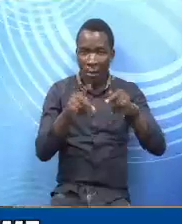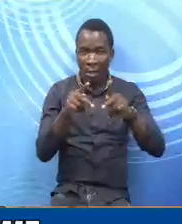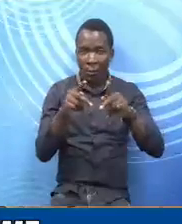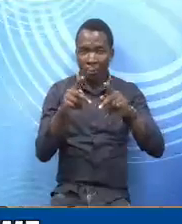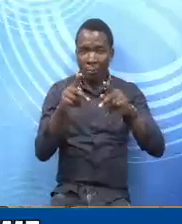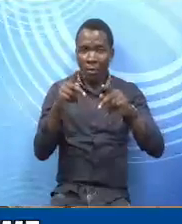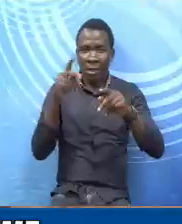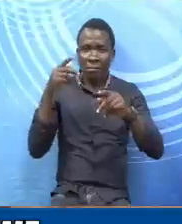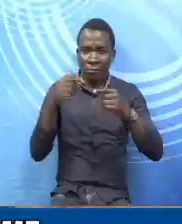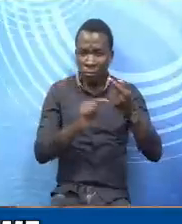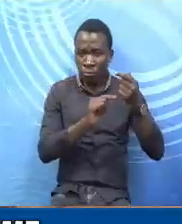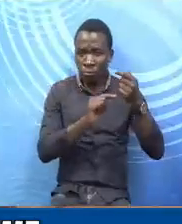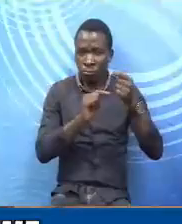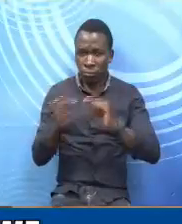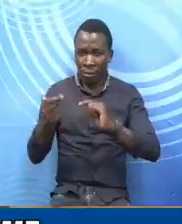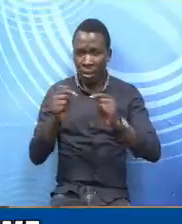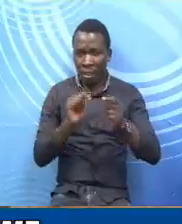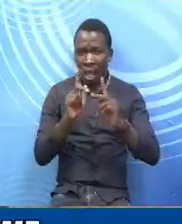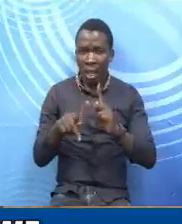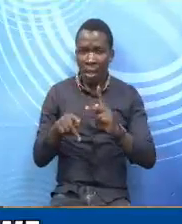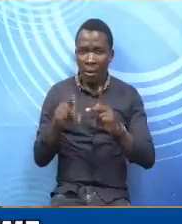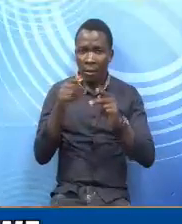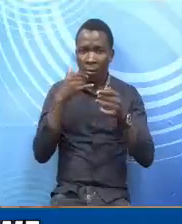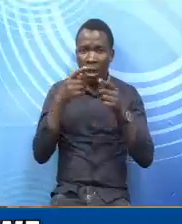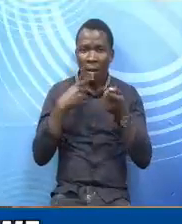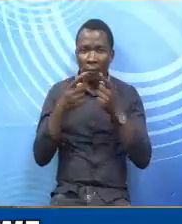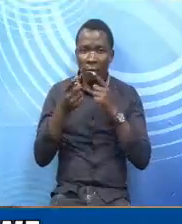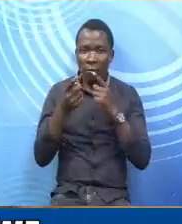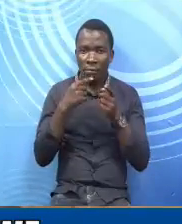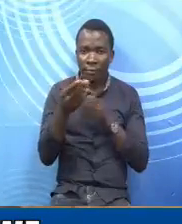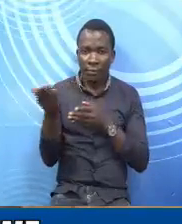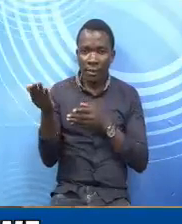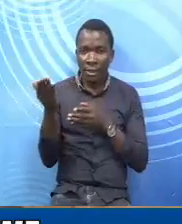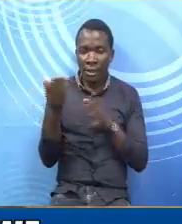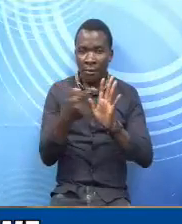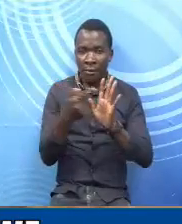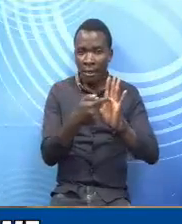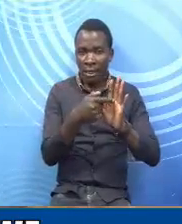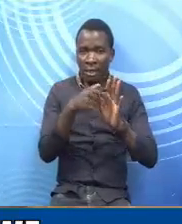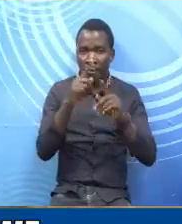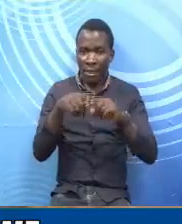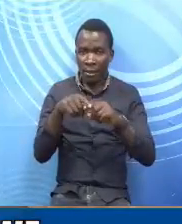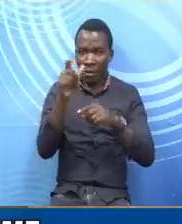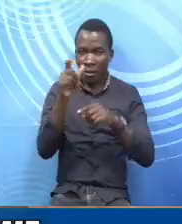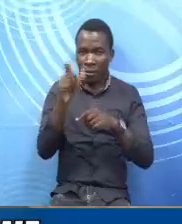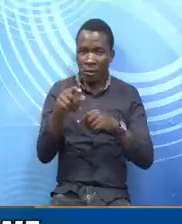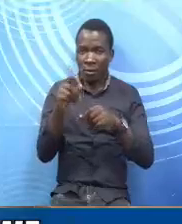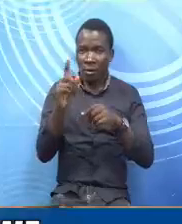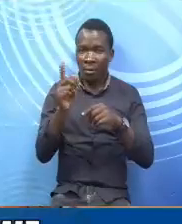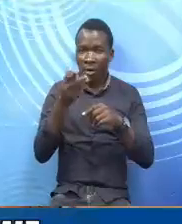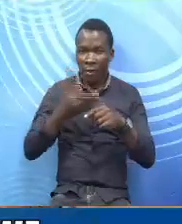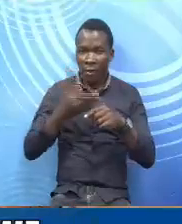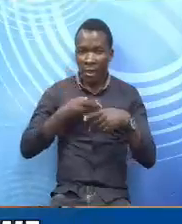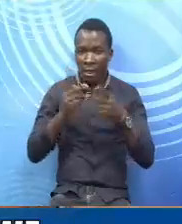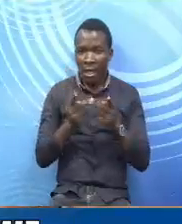babisiganira haba abo twabashe kuvugisha biri kugaragara ko bitewe n'uko uwo muntu adafite iyo aturuka